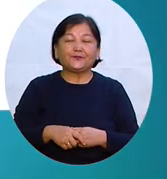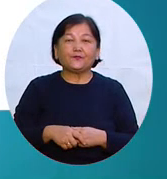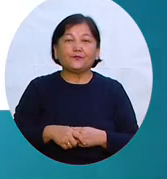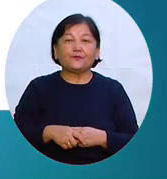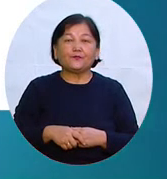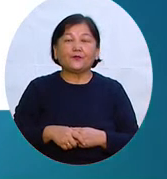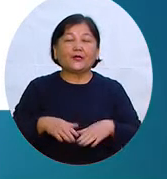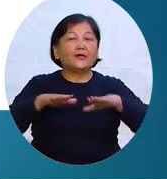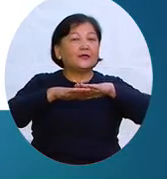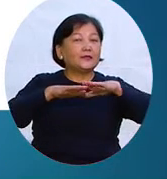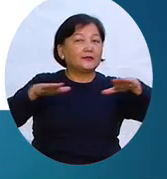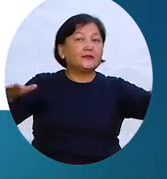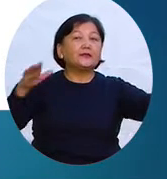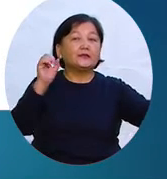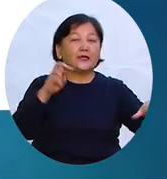За, тал.